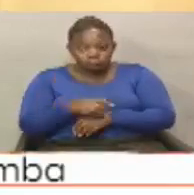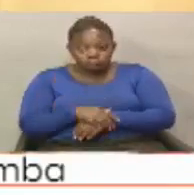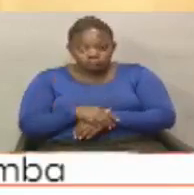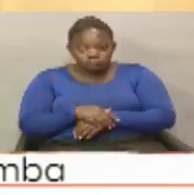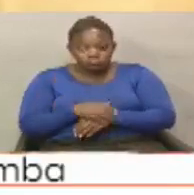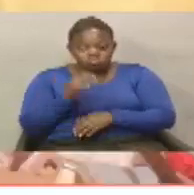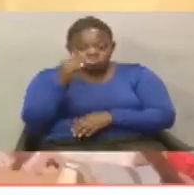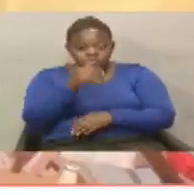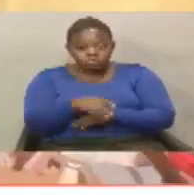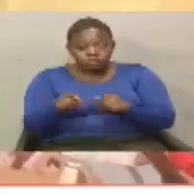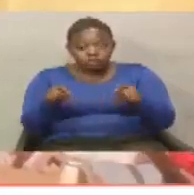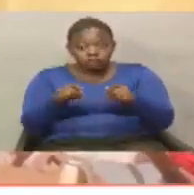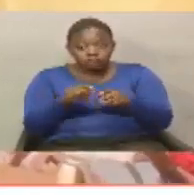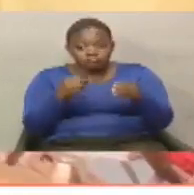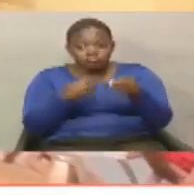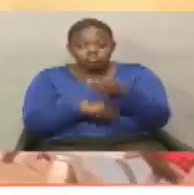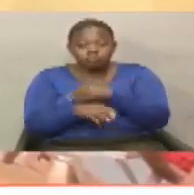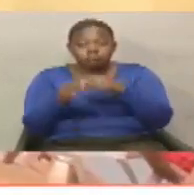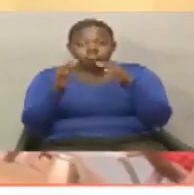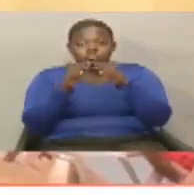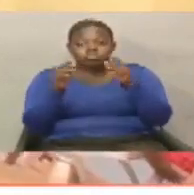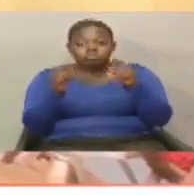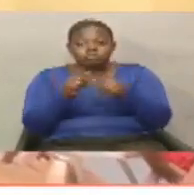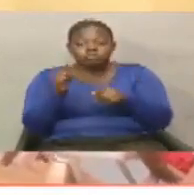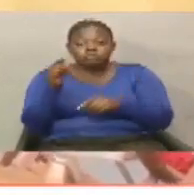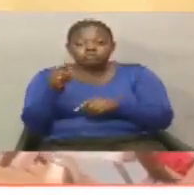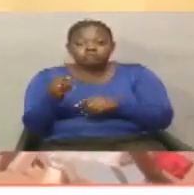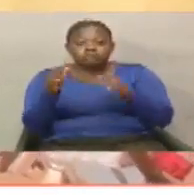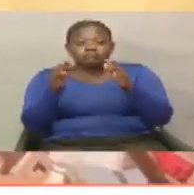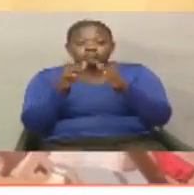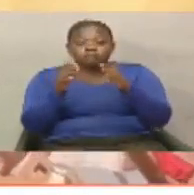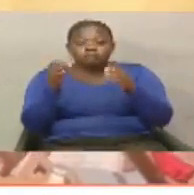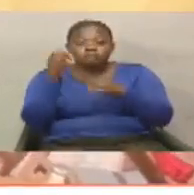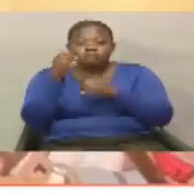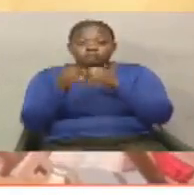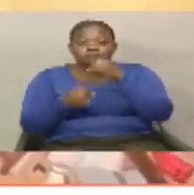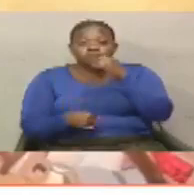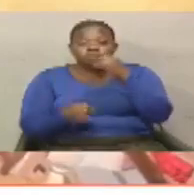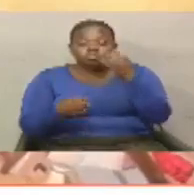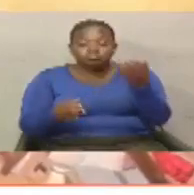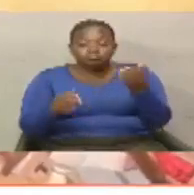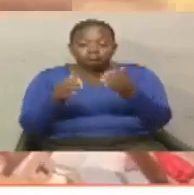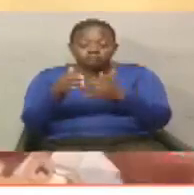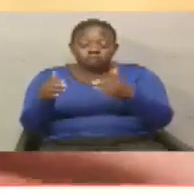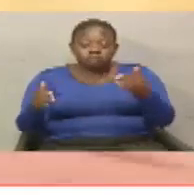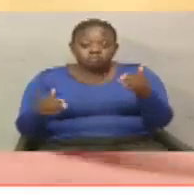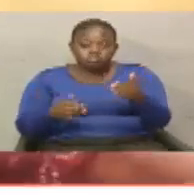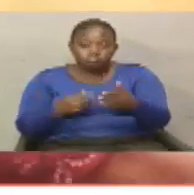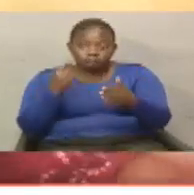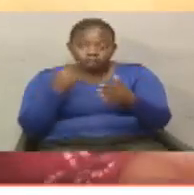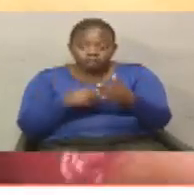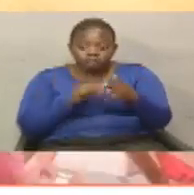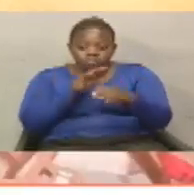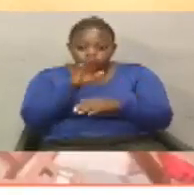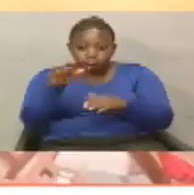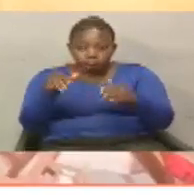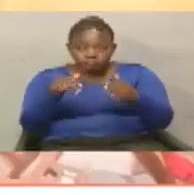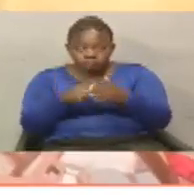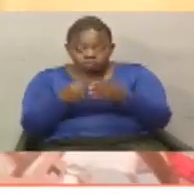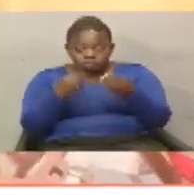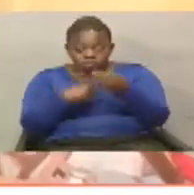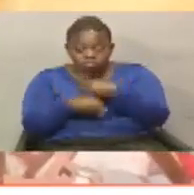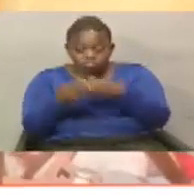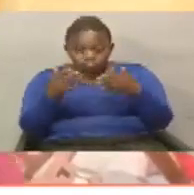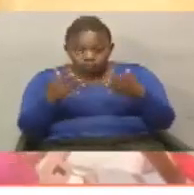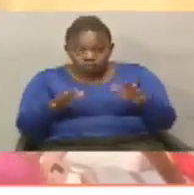n'anguza ennyumba eno n'addako n'anguza ennyumba eno n'asinjayo neyo emabega kwegamba wonna nengula